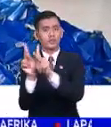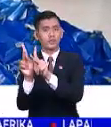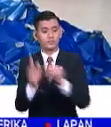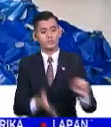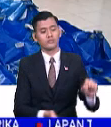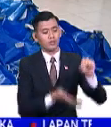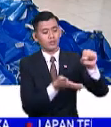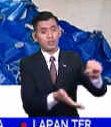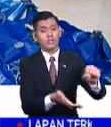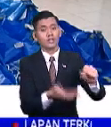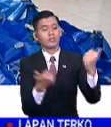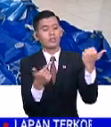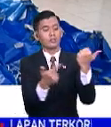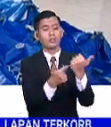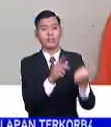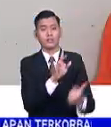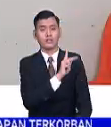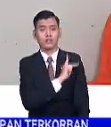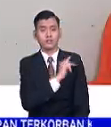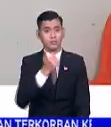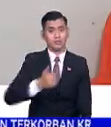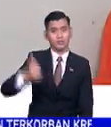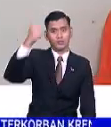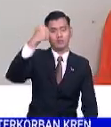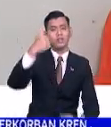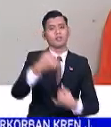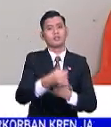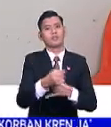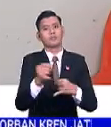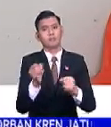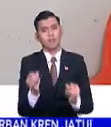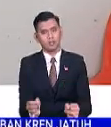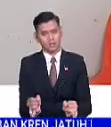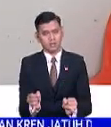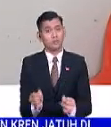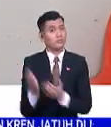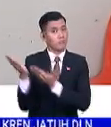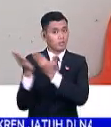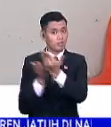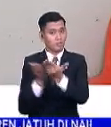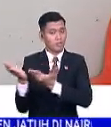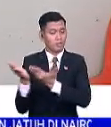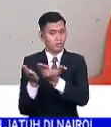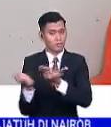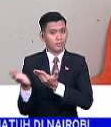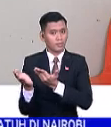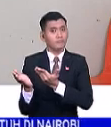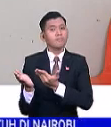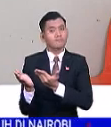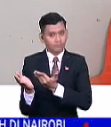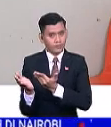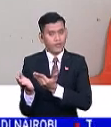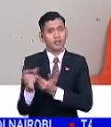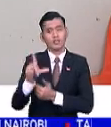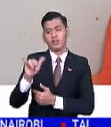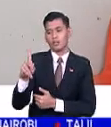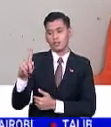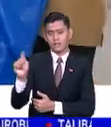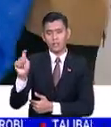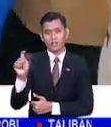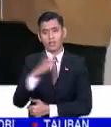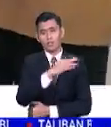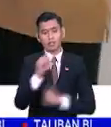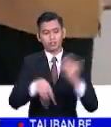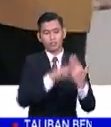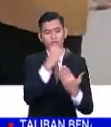Sumbangan disampaikan Timbalan Ketua Pengarah Jabatan Perkhidmatan Pembentungan Raja Baharudin Raja Mamat dan Wakil Pengurusan Projek